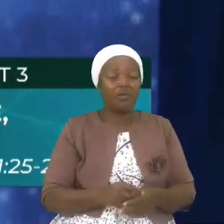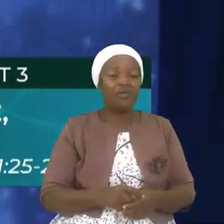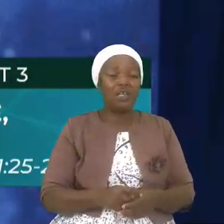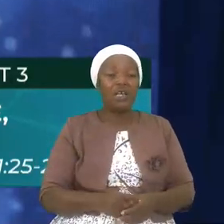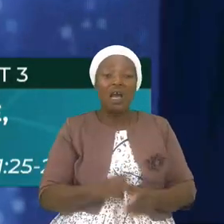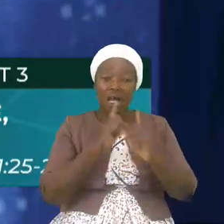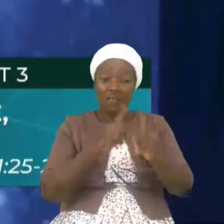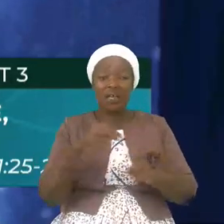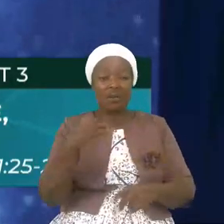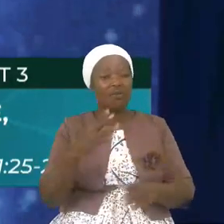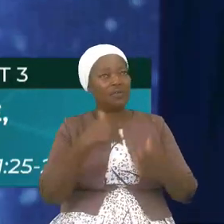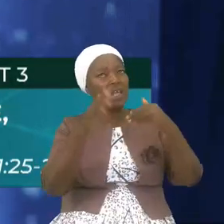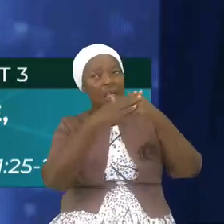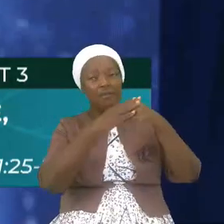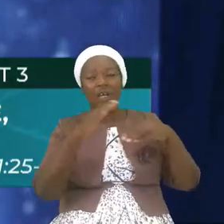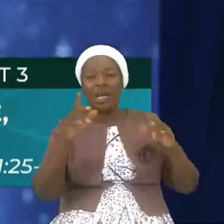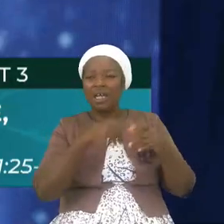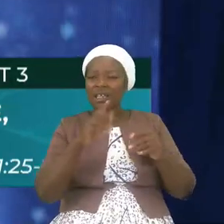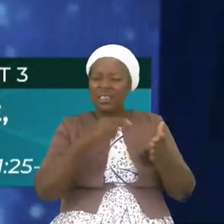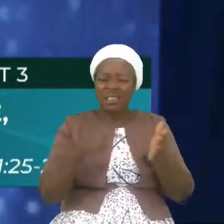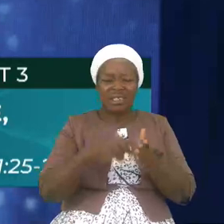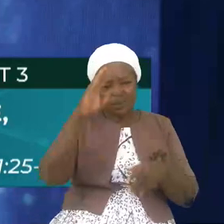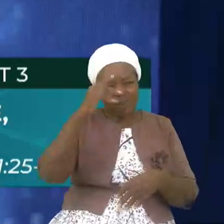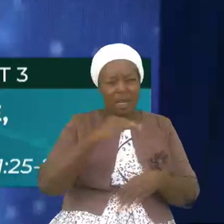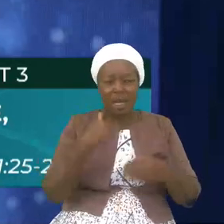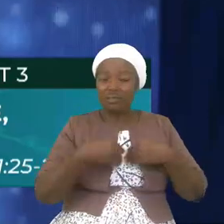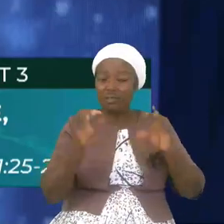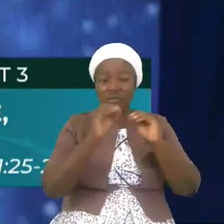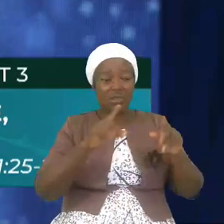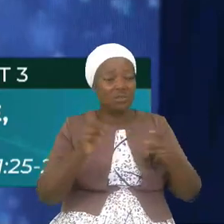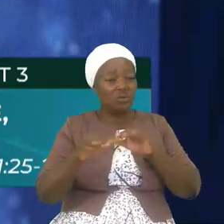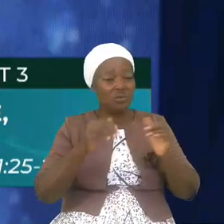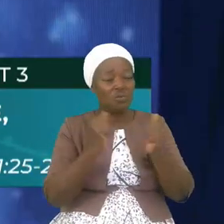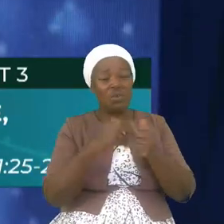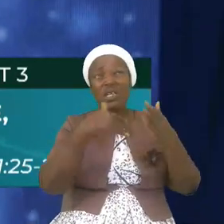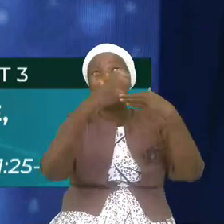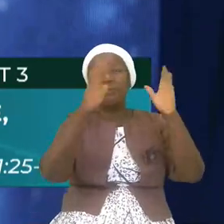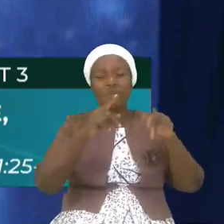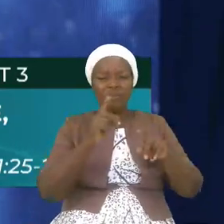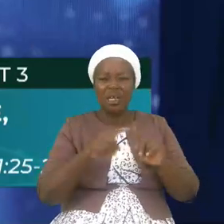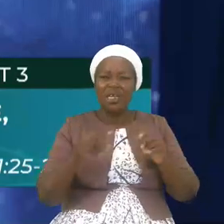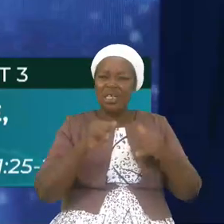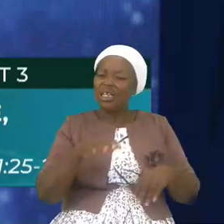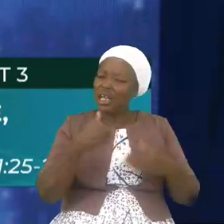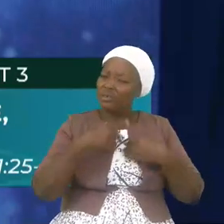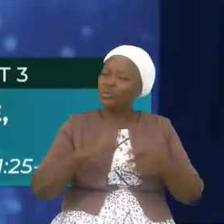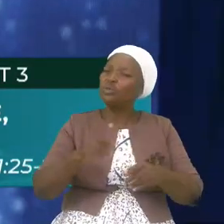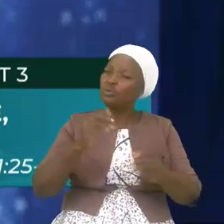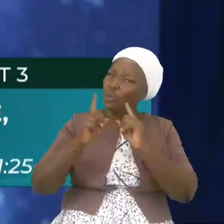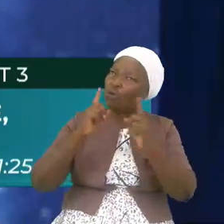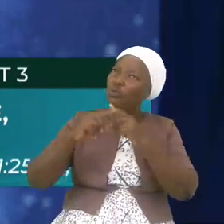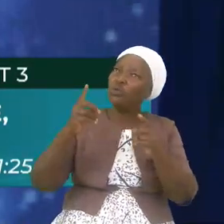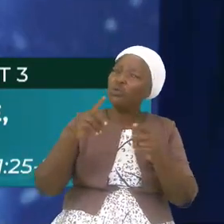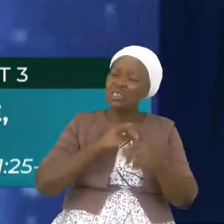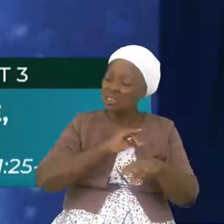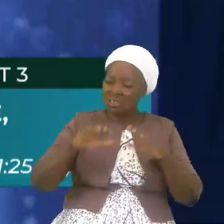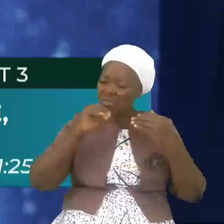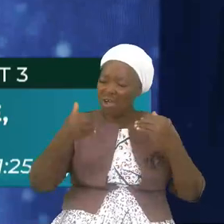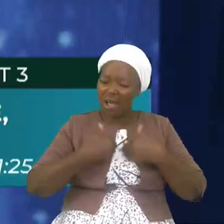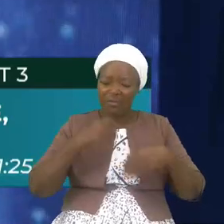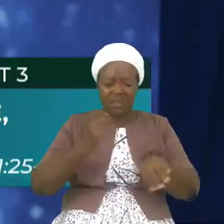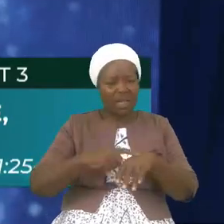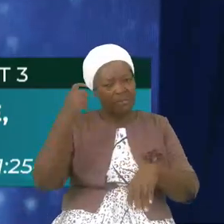ciel. Cet homme n'avait rien à faire avec le ciel. Il n'était même pas en relation avec le Dieu du ciel. Il n'était